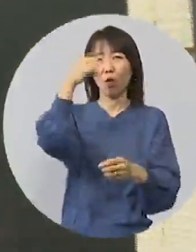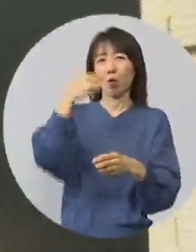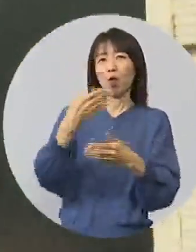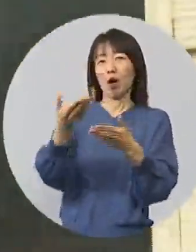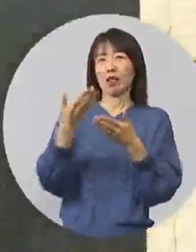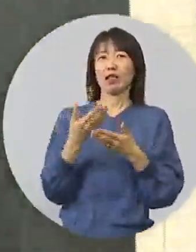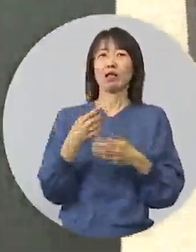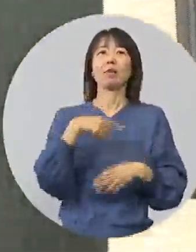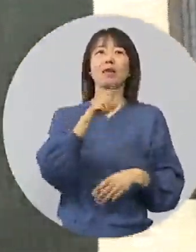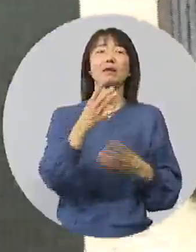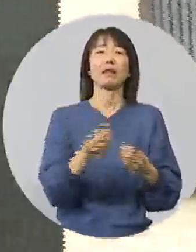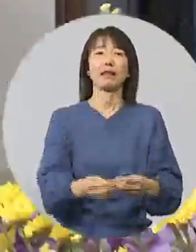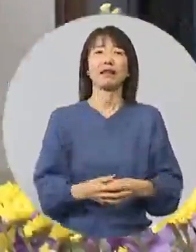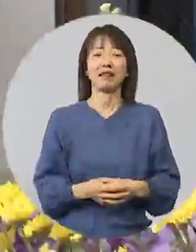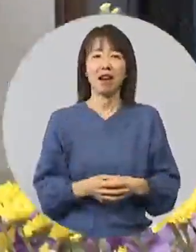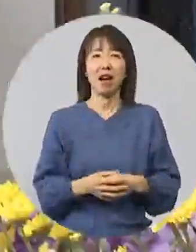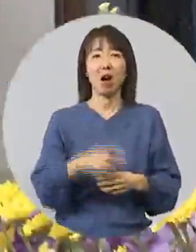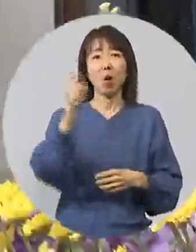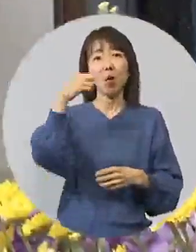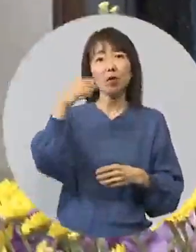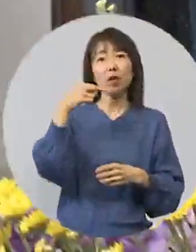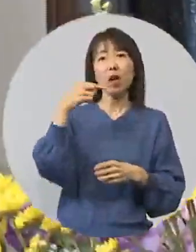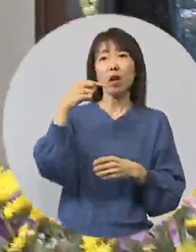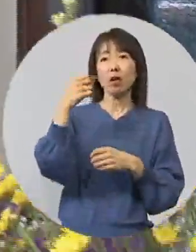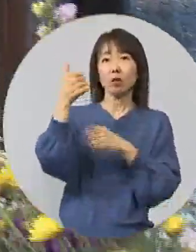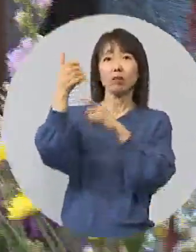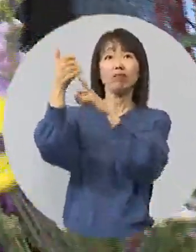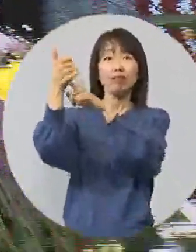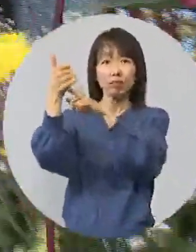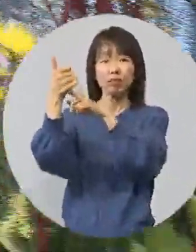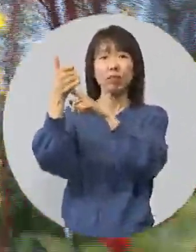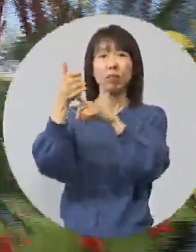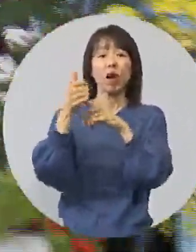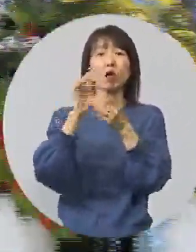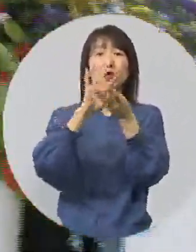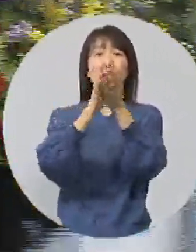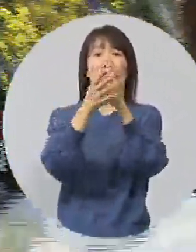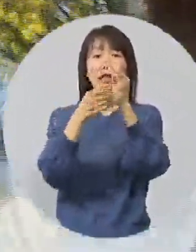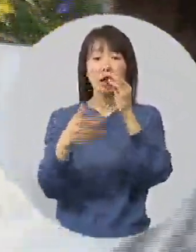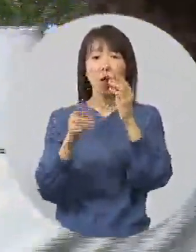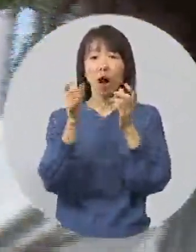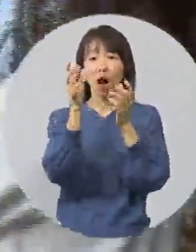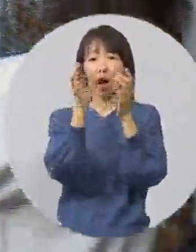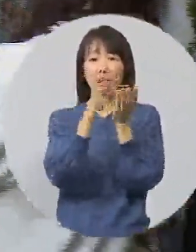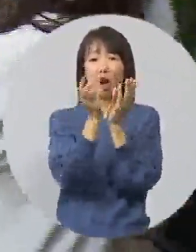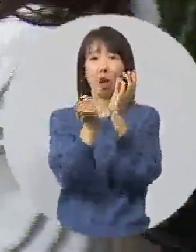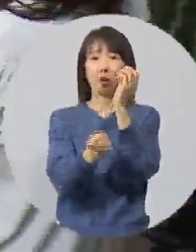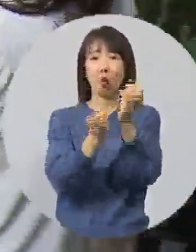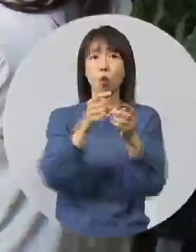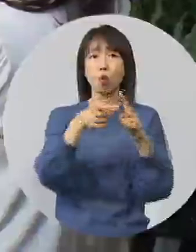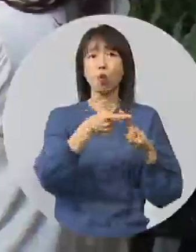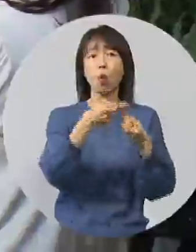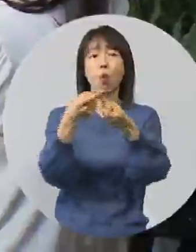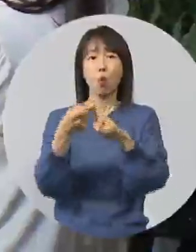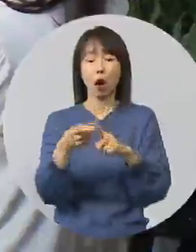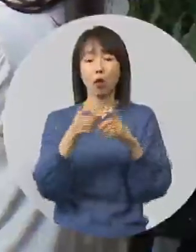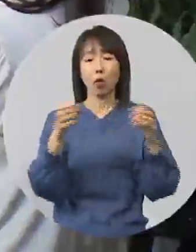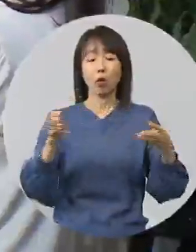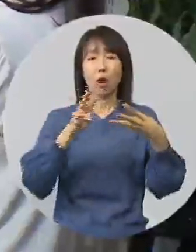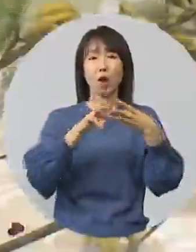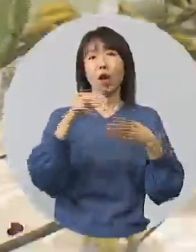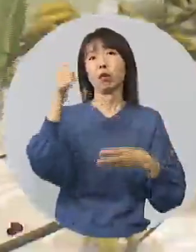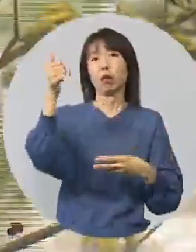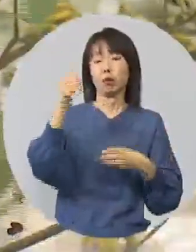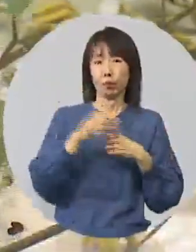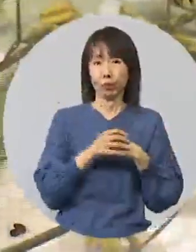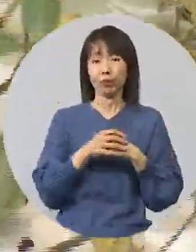ることに。教えてくれたのは藤沢華道協会の長田佳穂さん。長田さんは例年